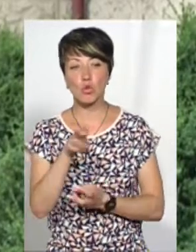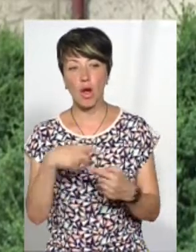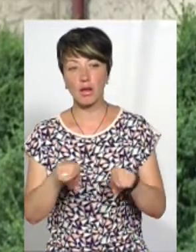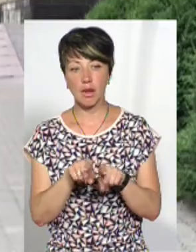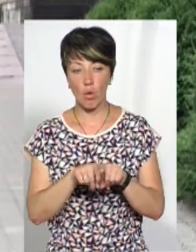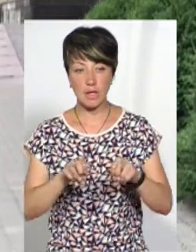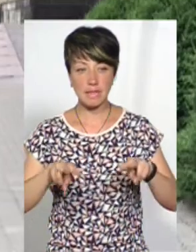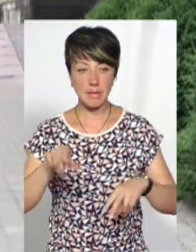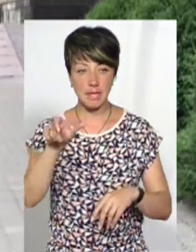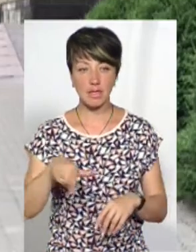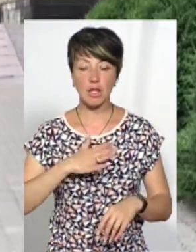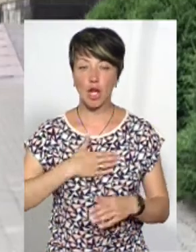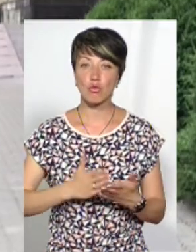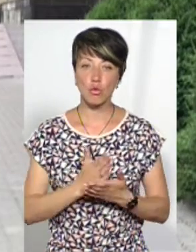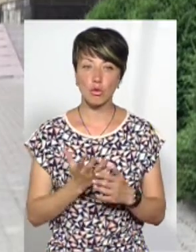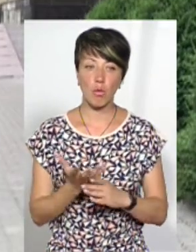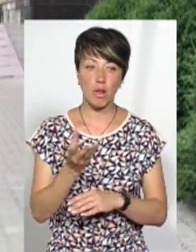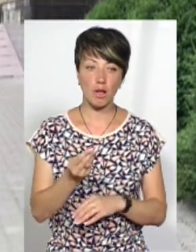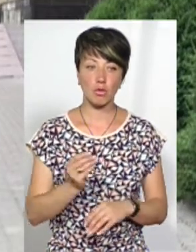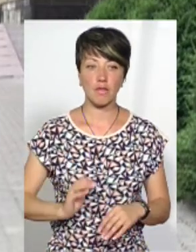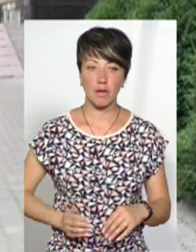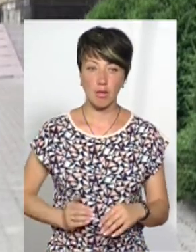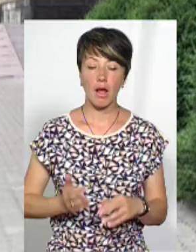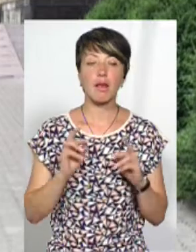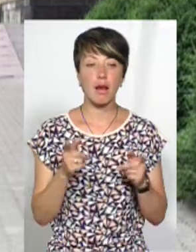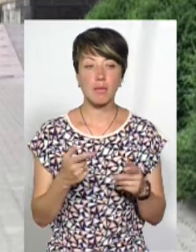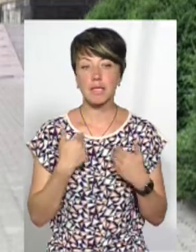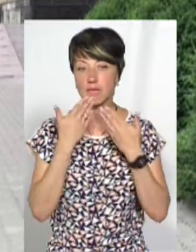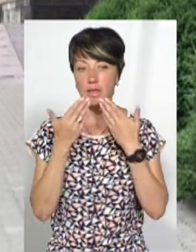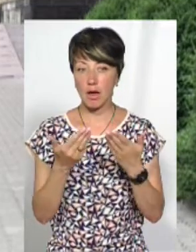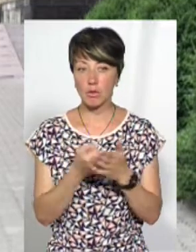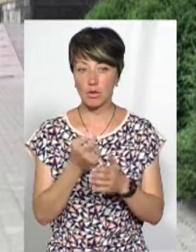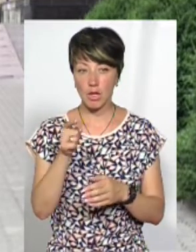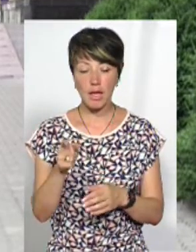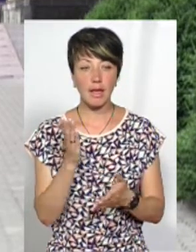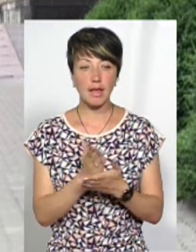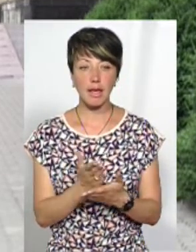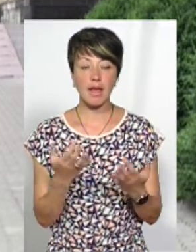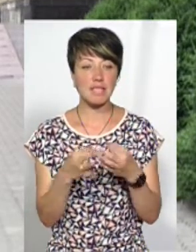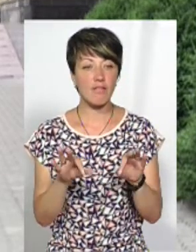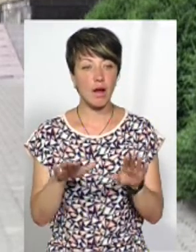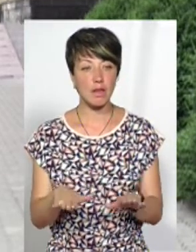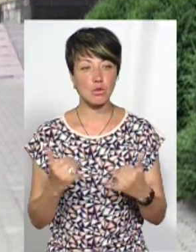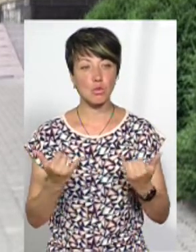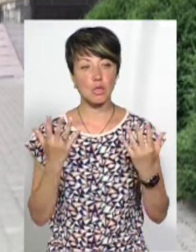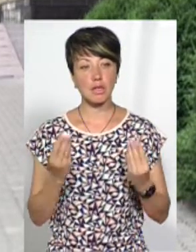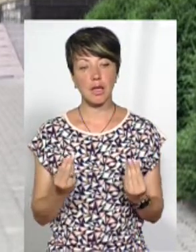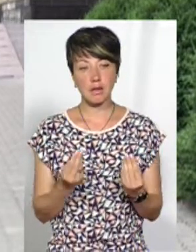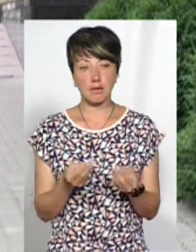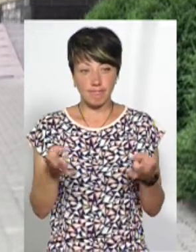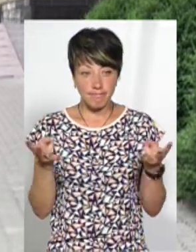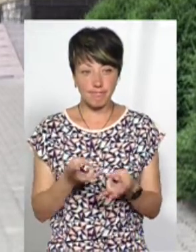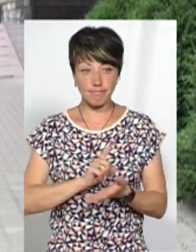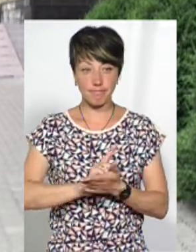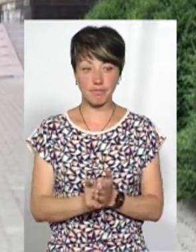такого спеціаліста. Нашу послугу оплачує роботодавець. Яким чином? Ми звертаємося до нього, в нього є якісь вакансії, на сьогоднішній день горящі. Він